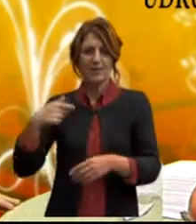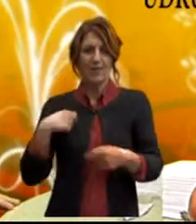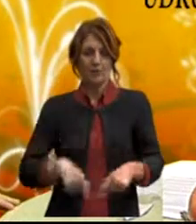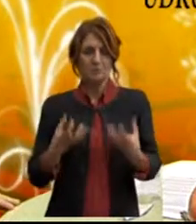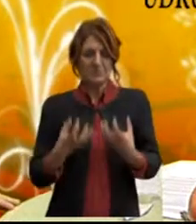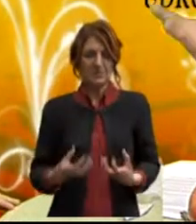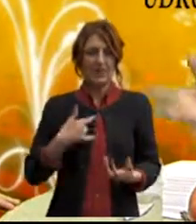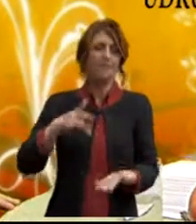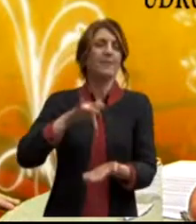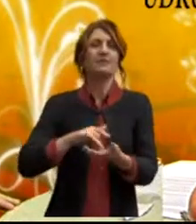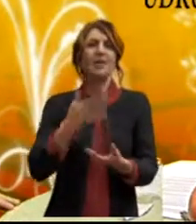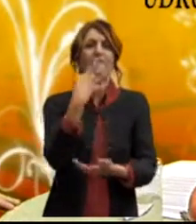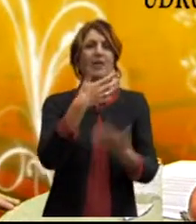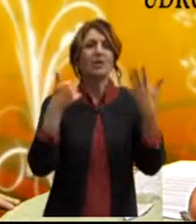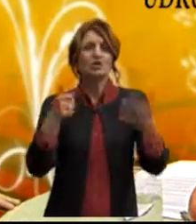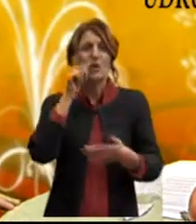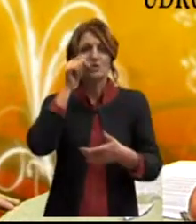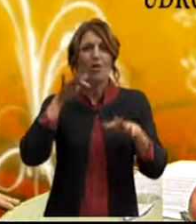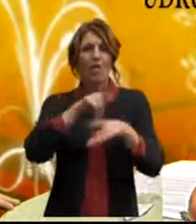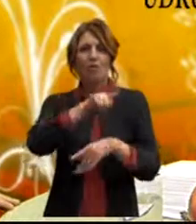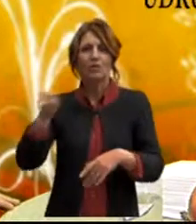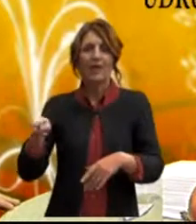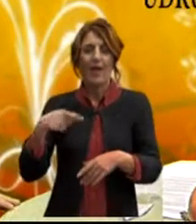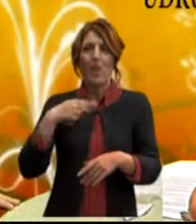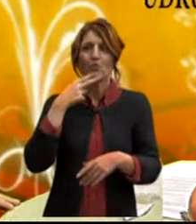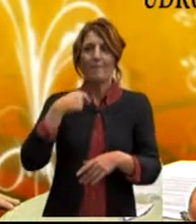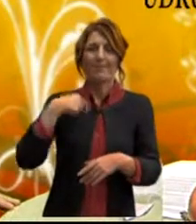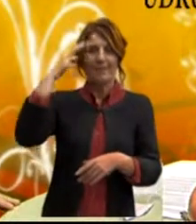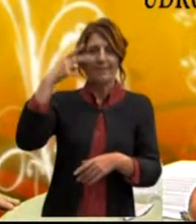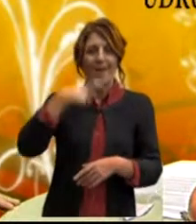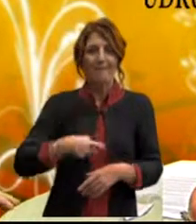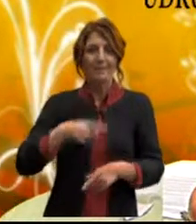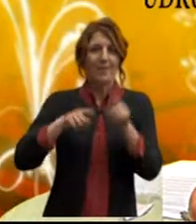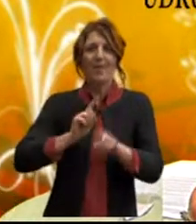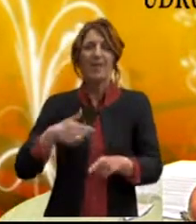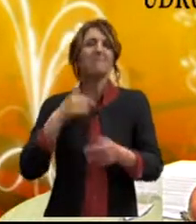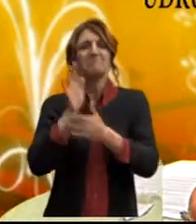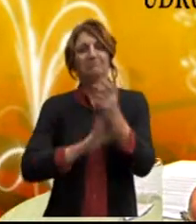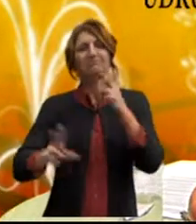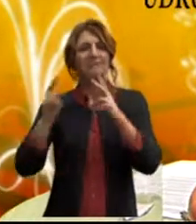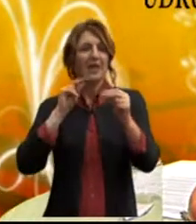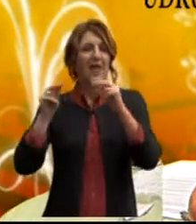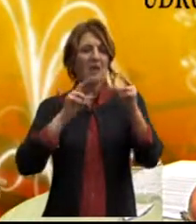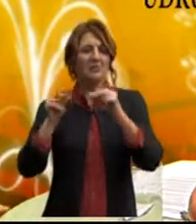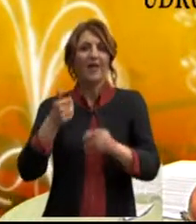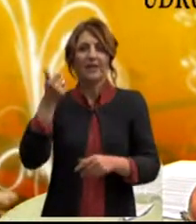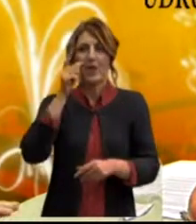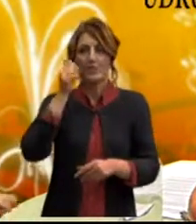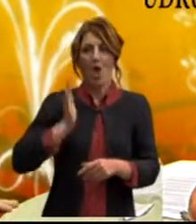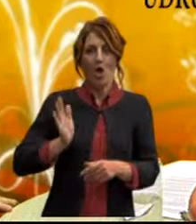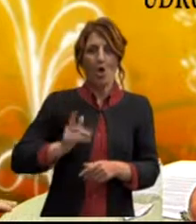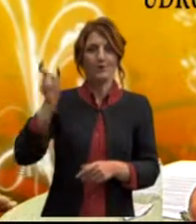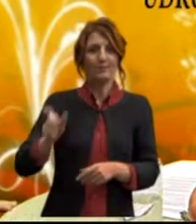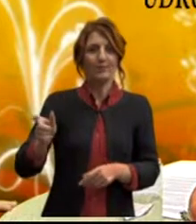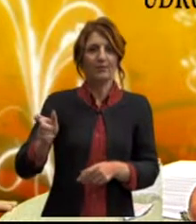mjesto, jedno 5-6 ljudi oko mene, malo su me prepoznali, malo nisu, počeli smo pričati priču, jedan je gospodin dao meni